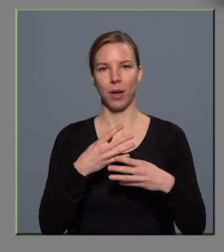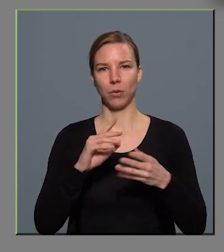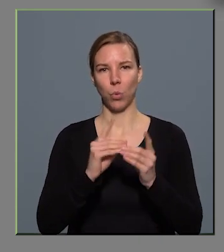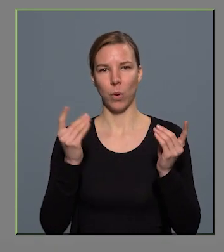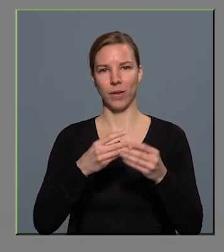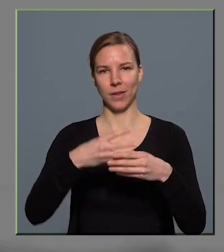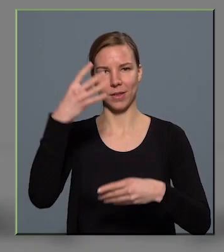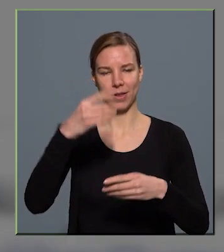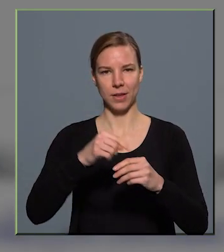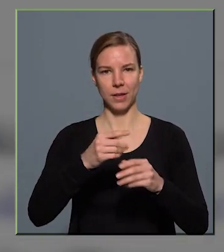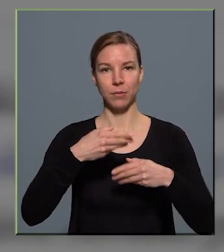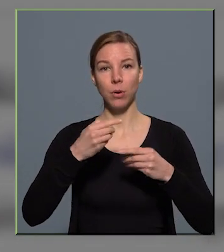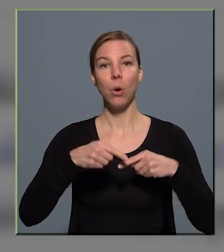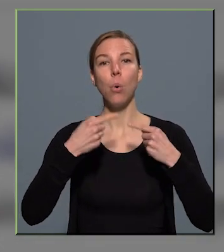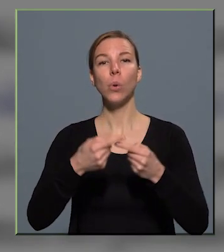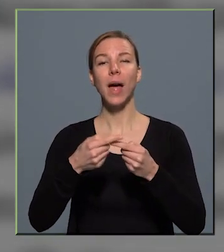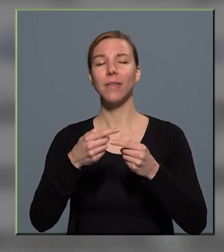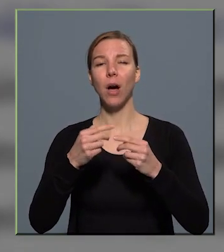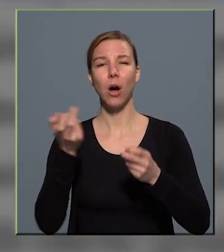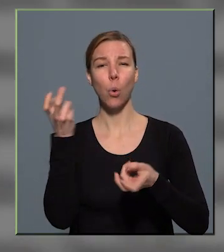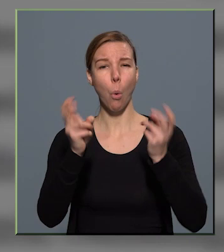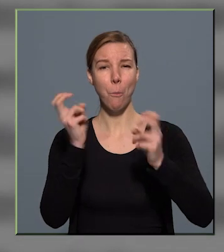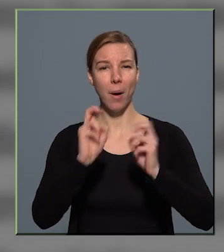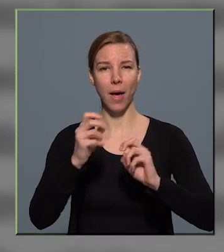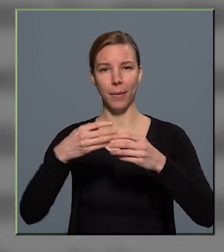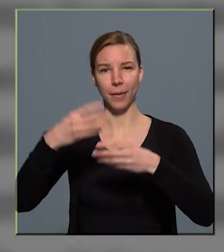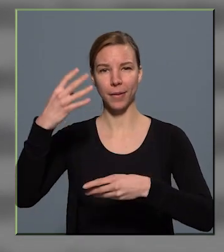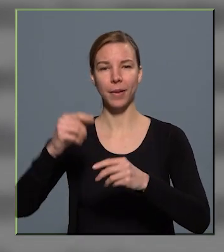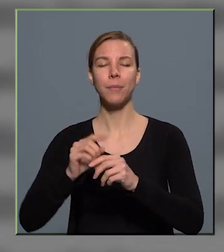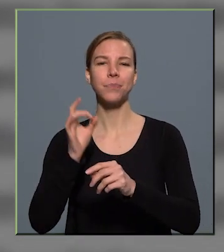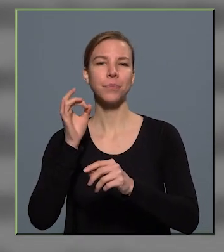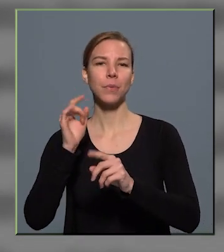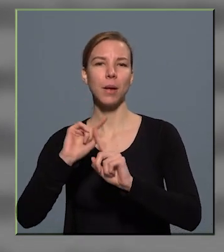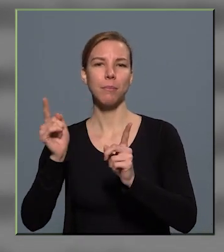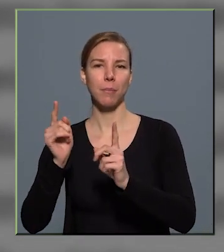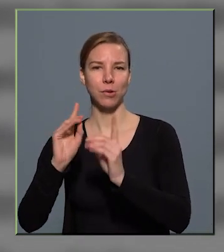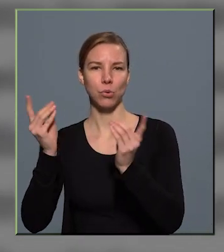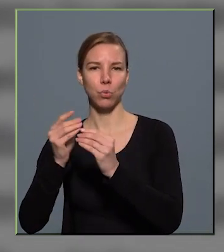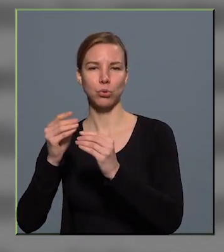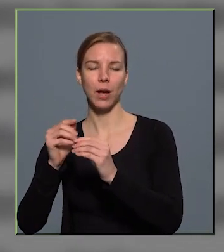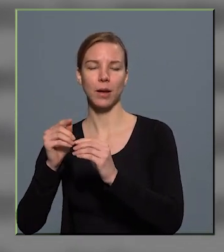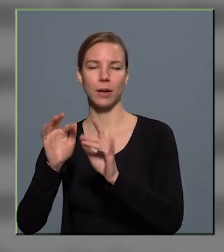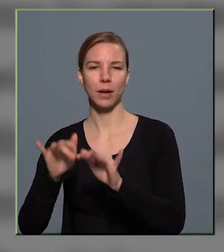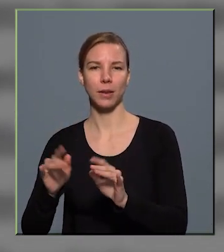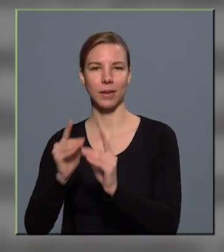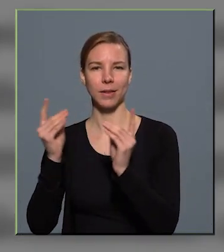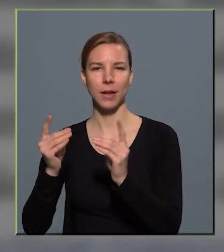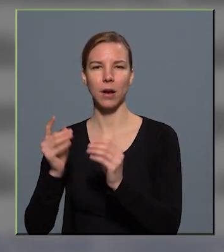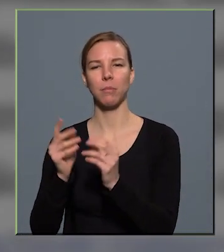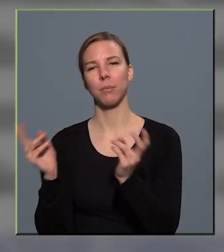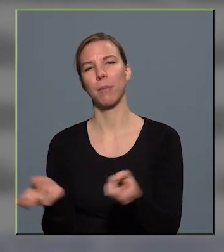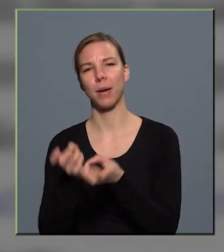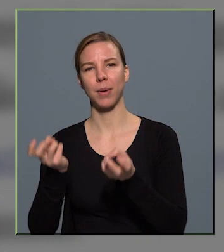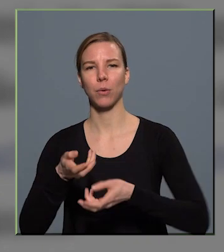földgázipar nagyágyúinak kommentáradata közepette a Bloomberg egy másik cikkel jelentkezett, amely némi